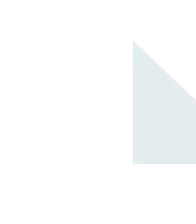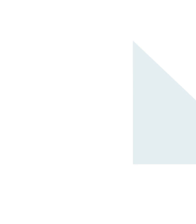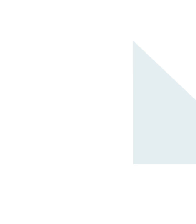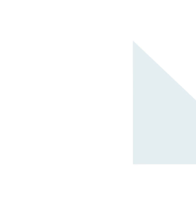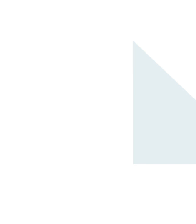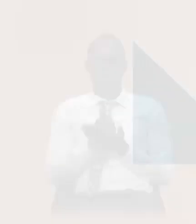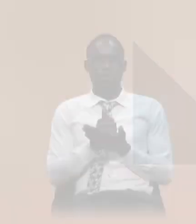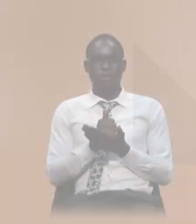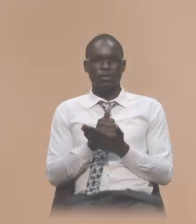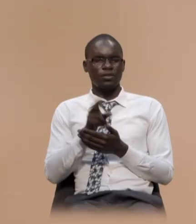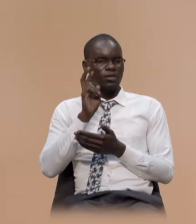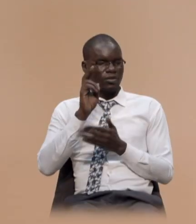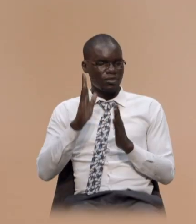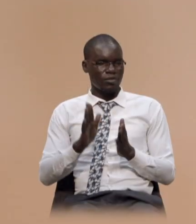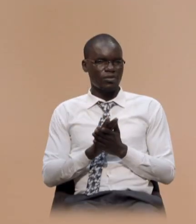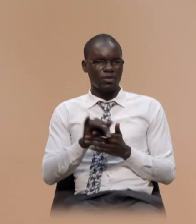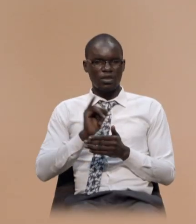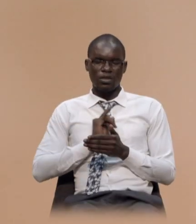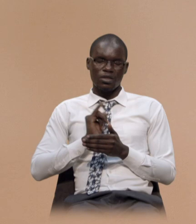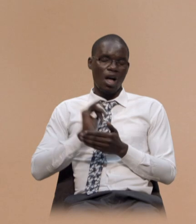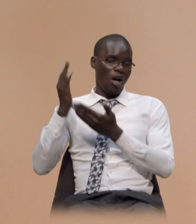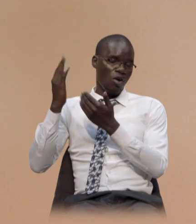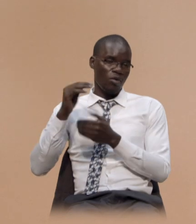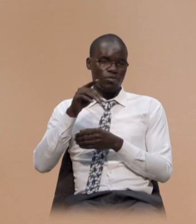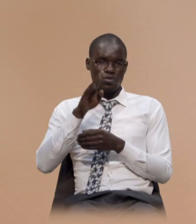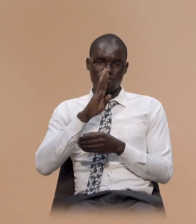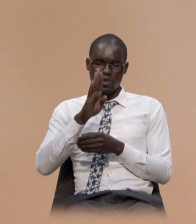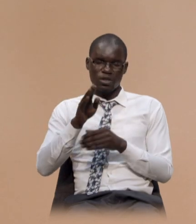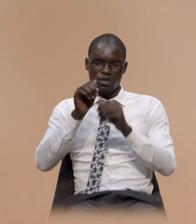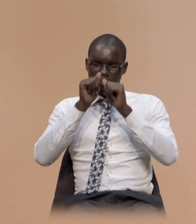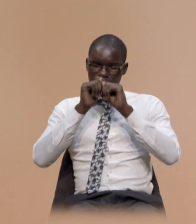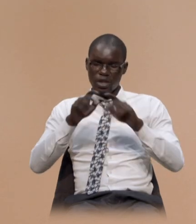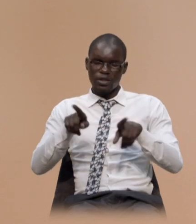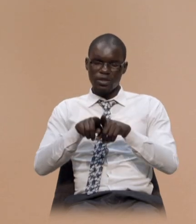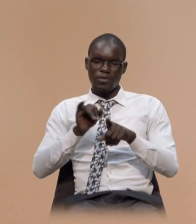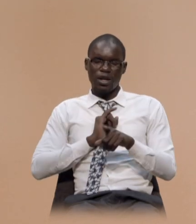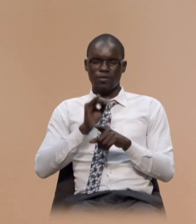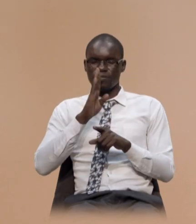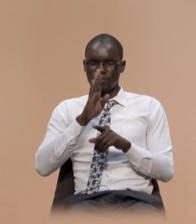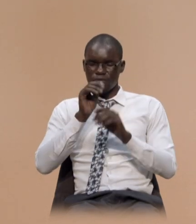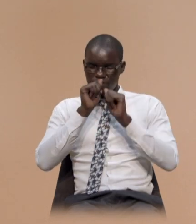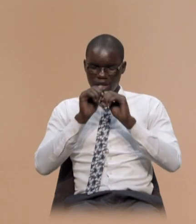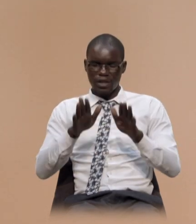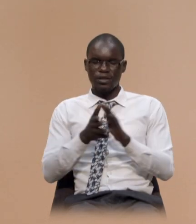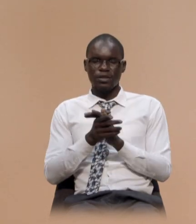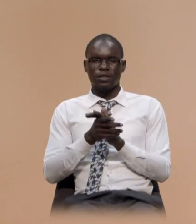Amina. Mtazamaji wangu, natumai umeendelea kubarikiwa jinsi ambavyo nami nimeendelea kubarikiwa. Na kwa